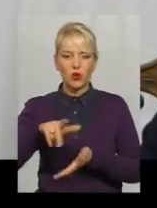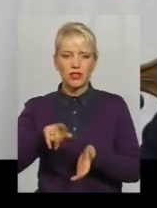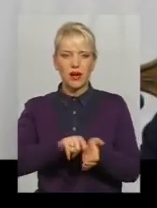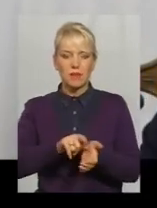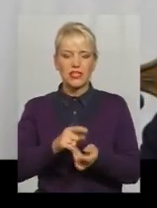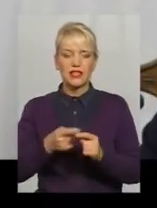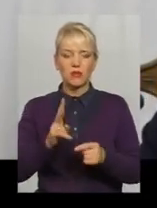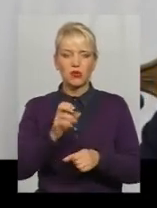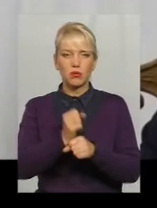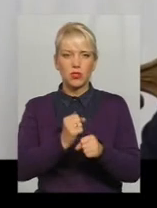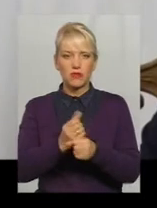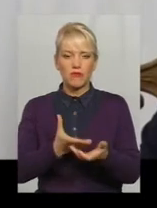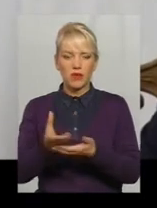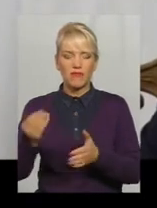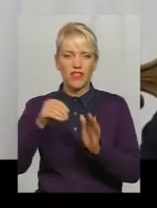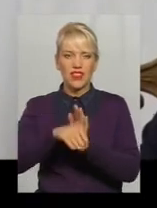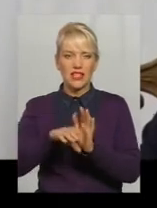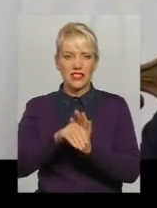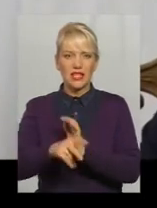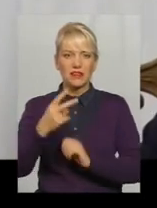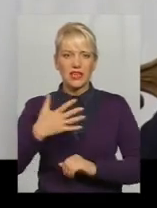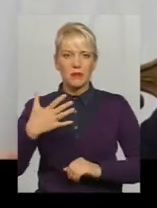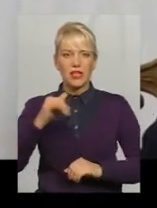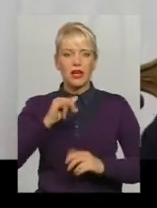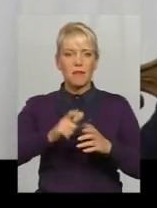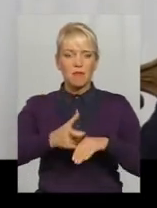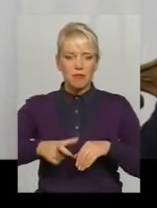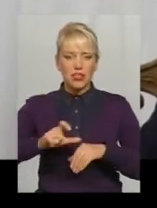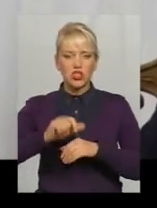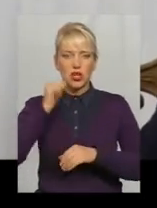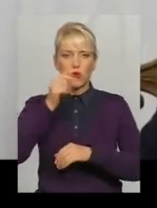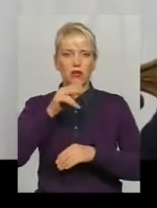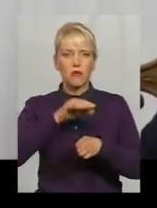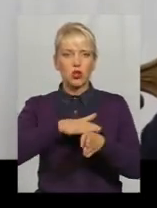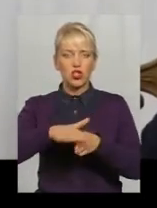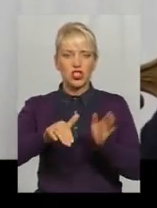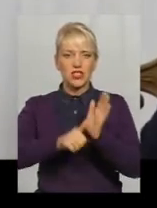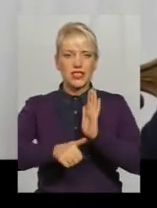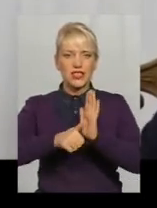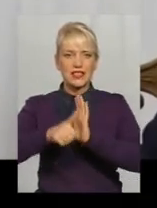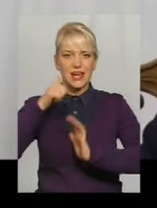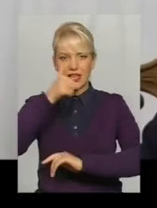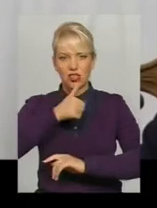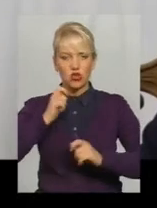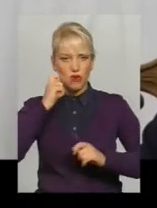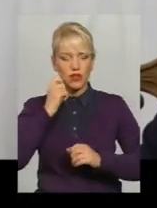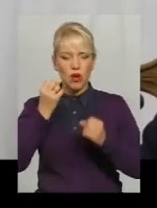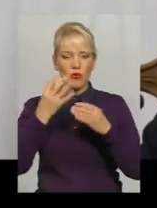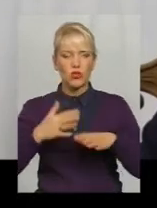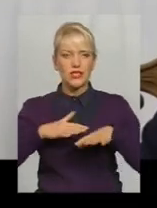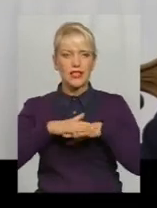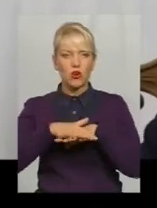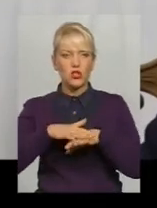та сплачував внески 25 і більше років при досягненні 60-річного віку. Навіть простий розрахунок